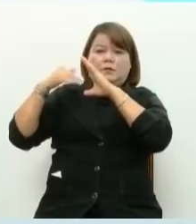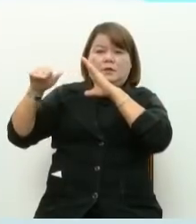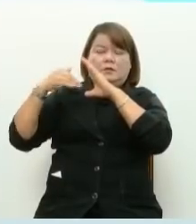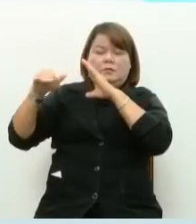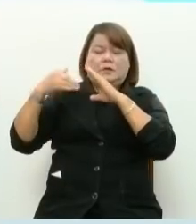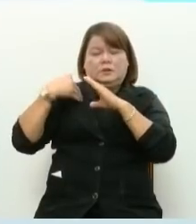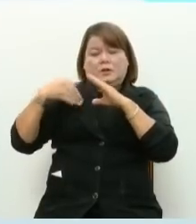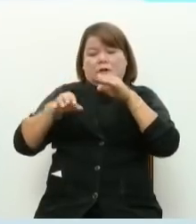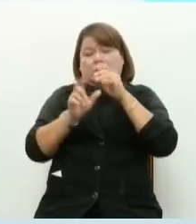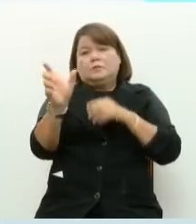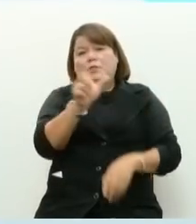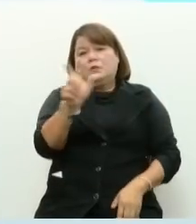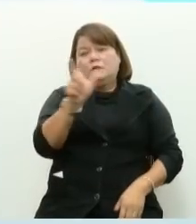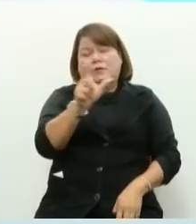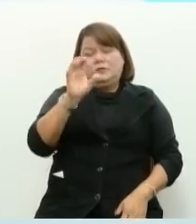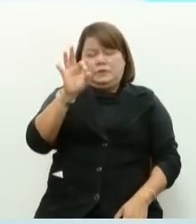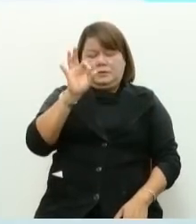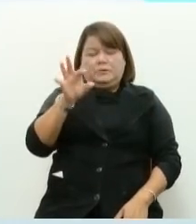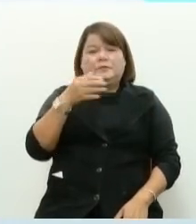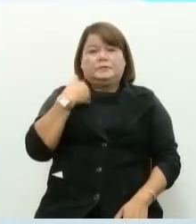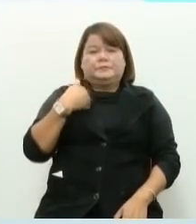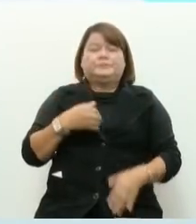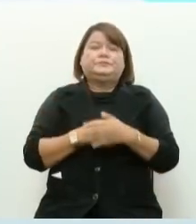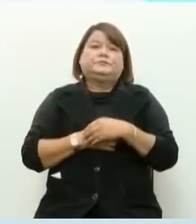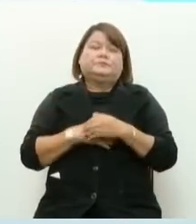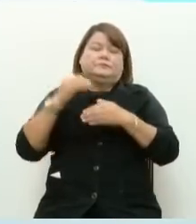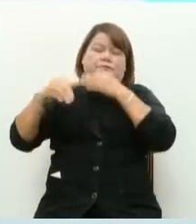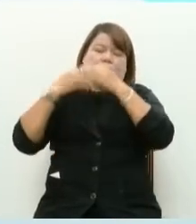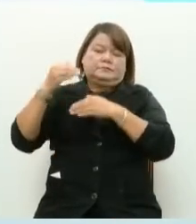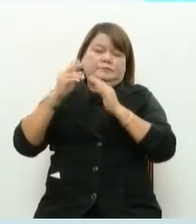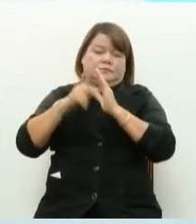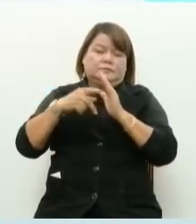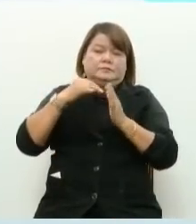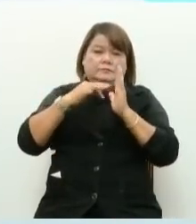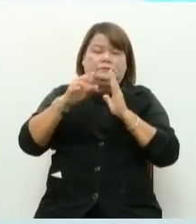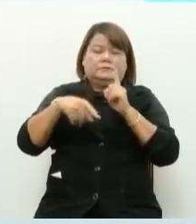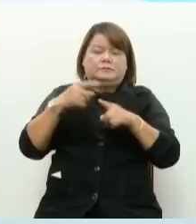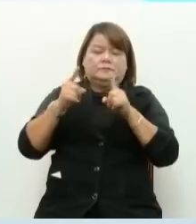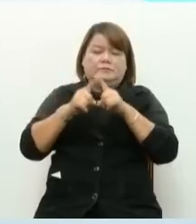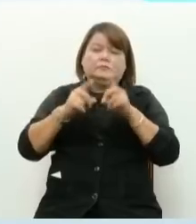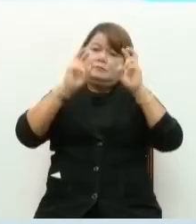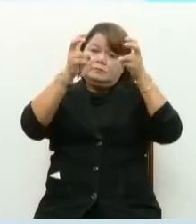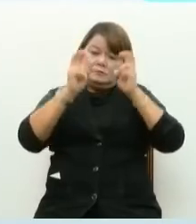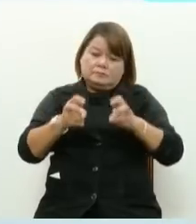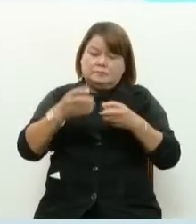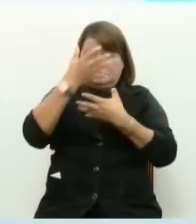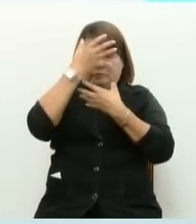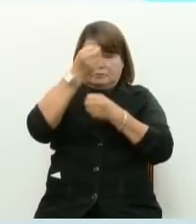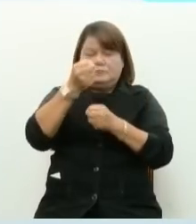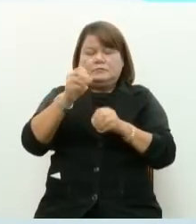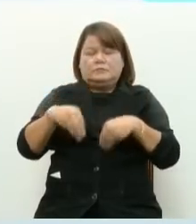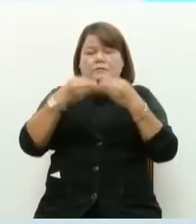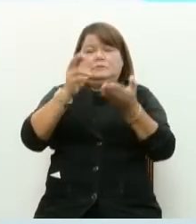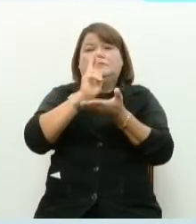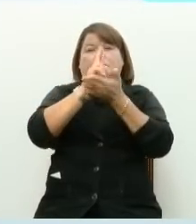ชั่นเด็ดโดนใจในวันนี้เราจะก้าวไปเพื่อที่จะพัฒนาคุณภาพการศึกษาไปด้วยกันนะคะแคปชั่นของใครเด็ดโดนใจ2ท่านในสัปด